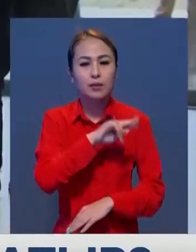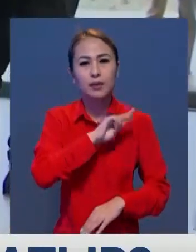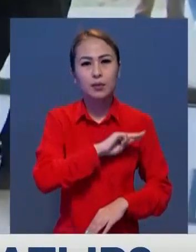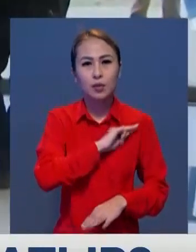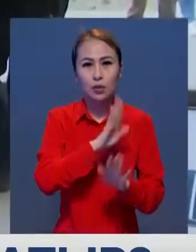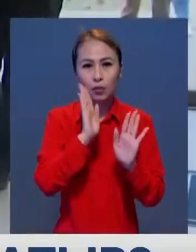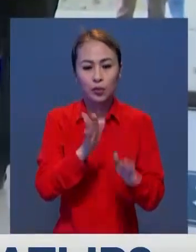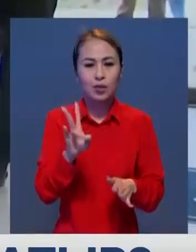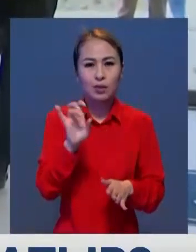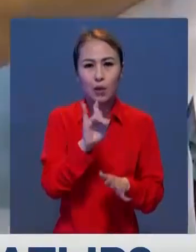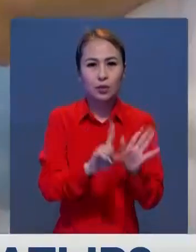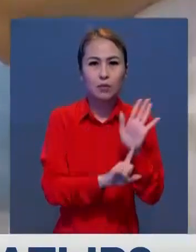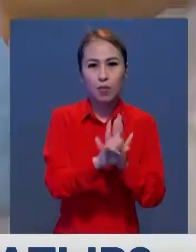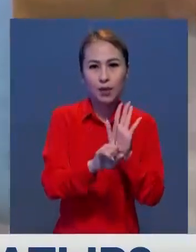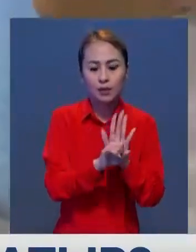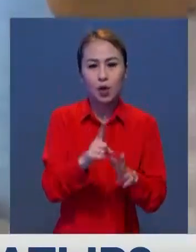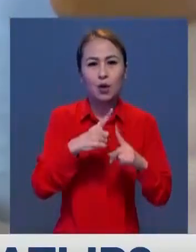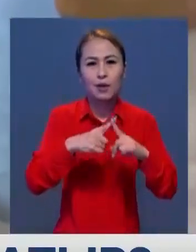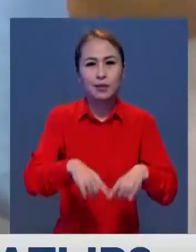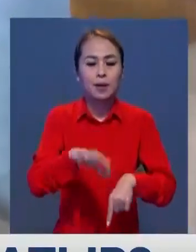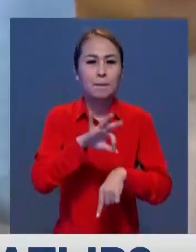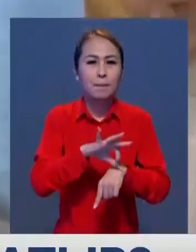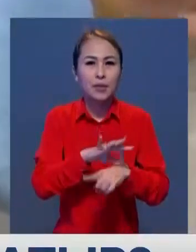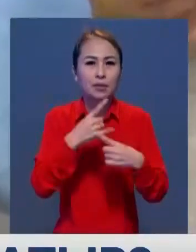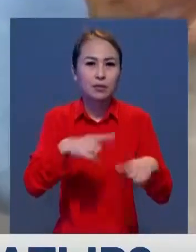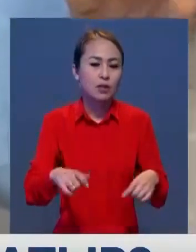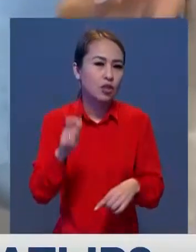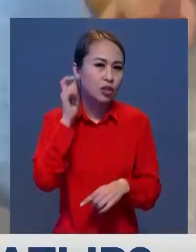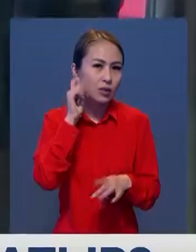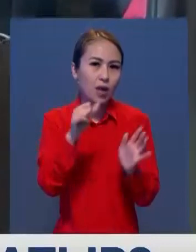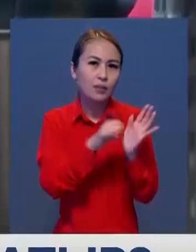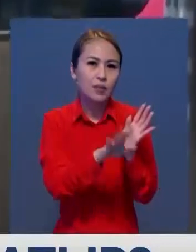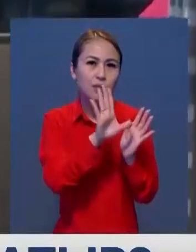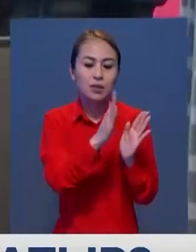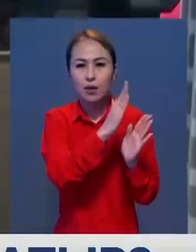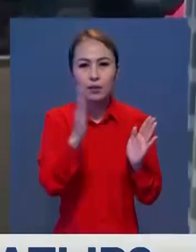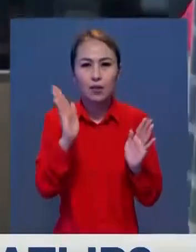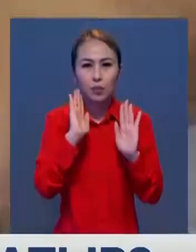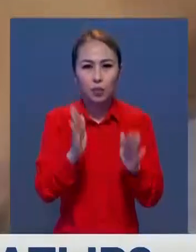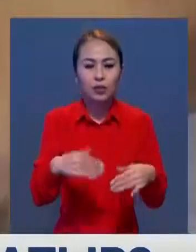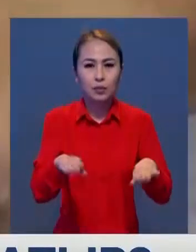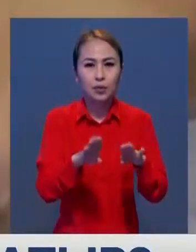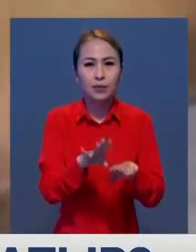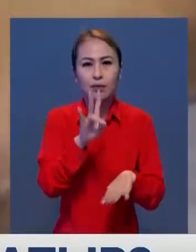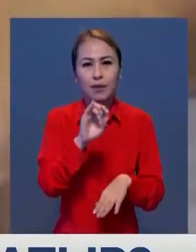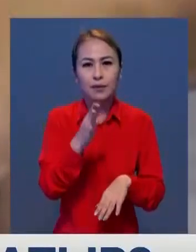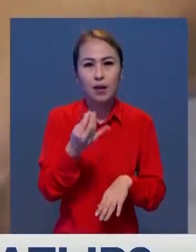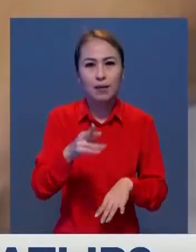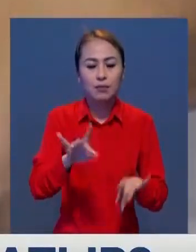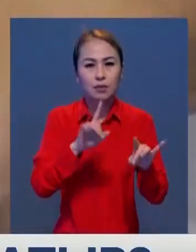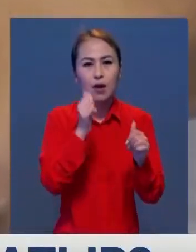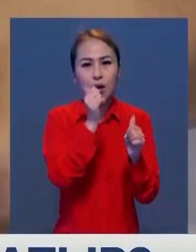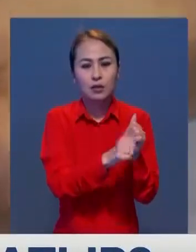салынады. Наурыздың басында оны созылмалы аурулары бар жасы 65-тен асқан тұрғындар алады. Наталияның айтуынша олардың әр